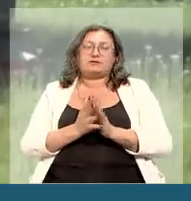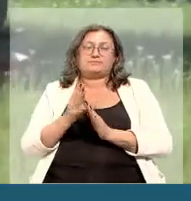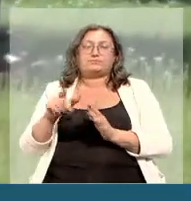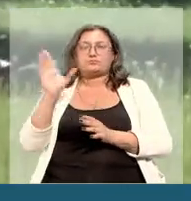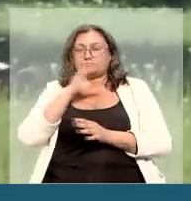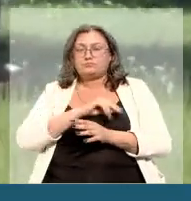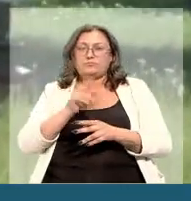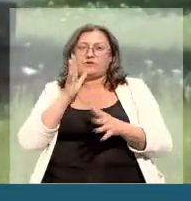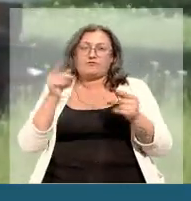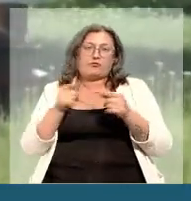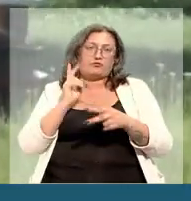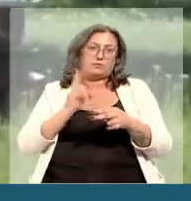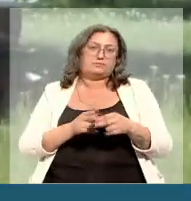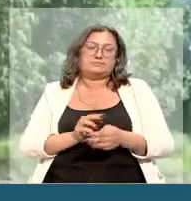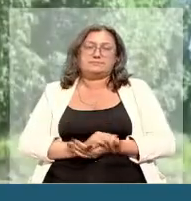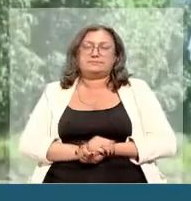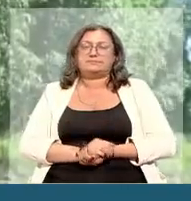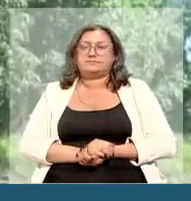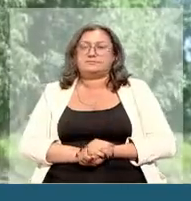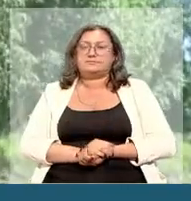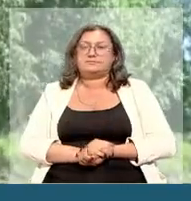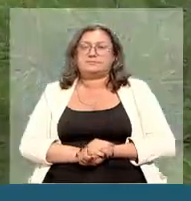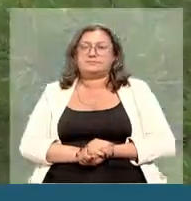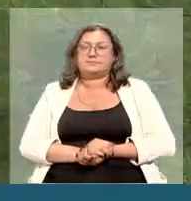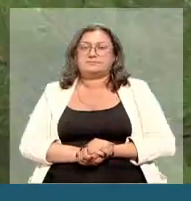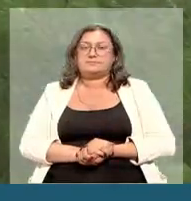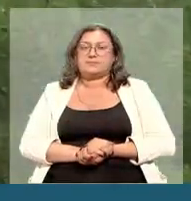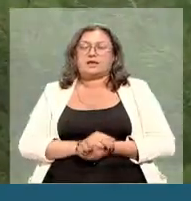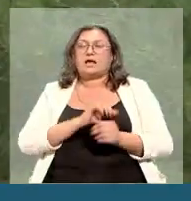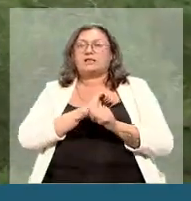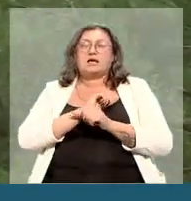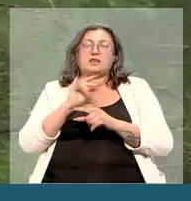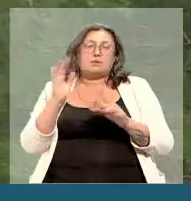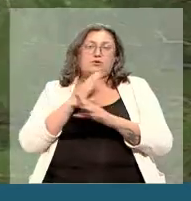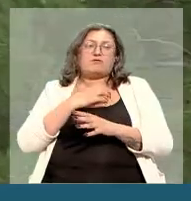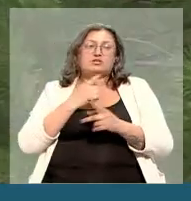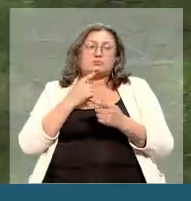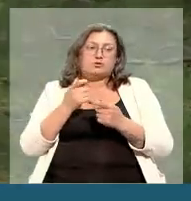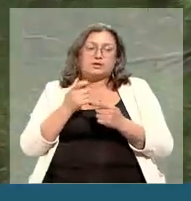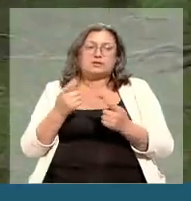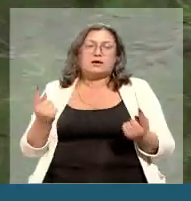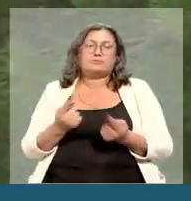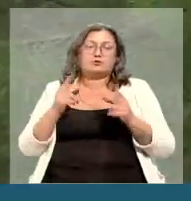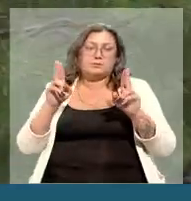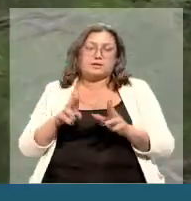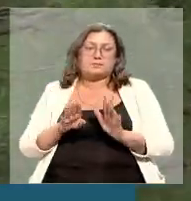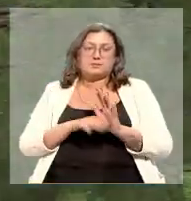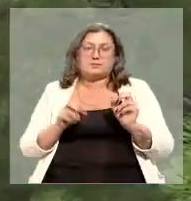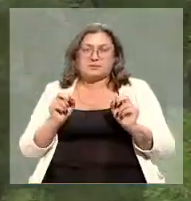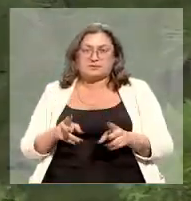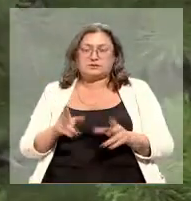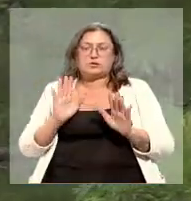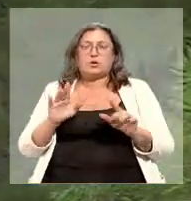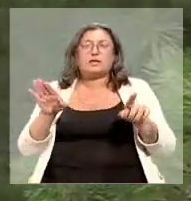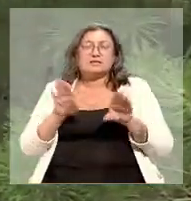которые удалось своевременно локализовать. Отдыхая на природе, важно соблюдать элементарные правила безопасности.